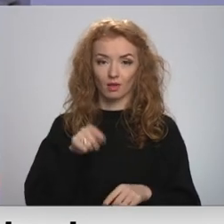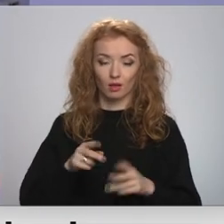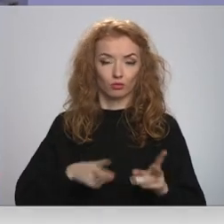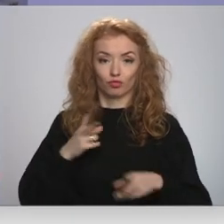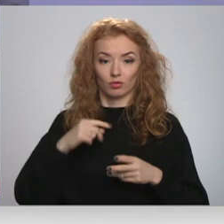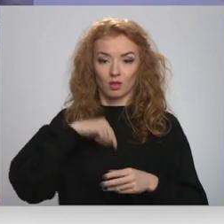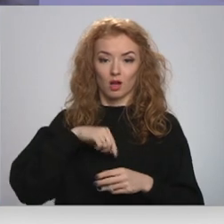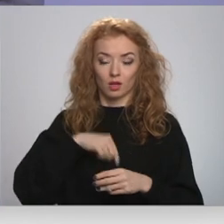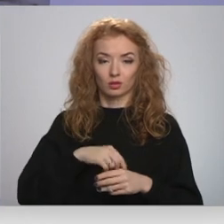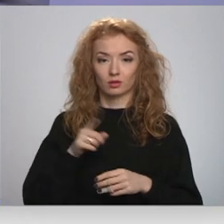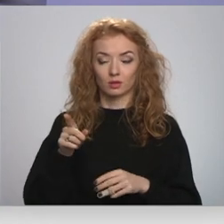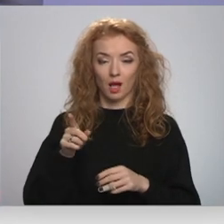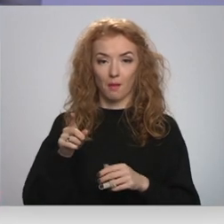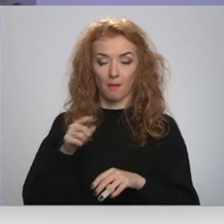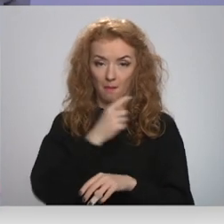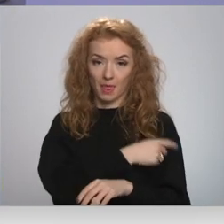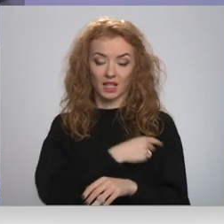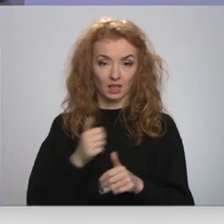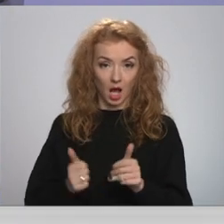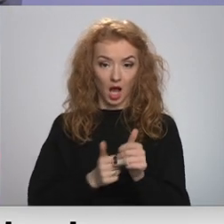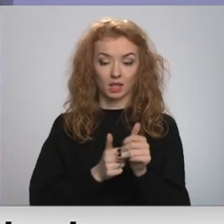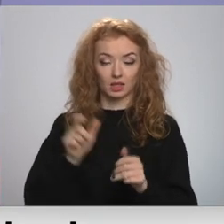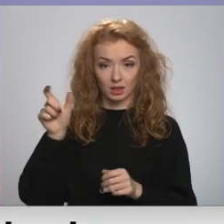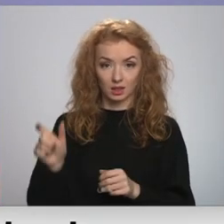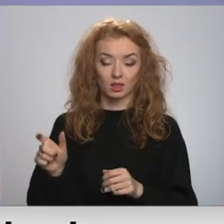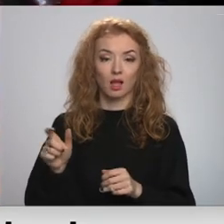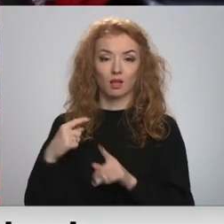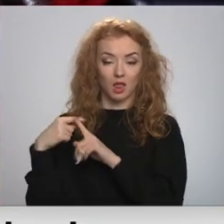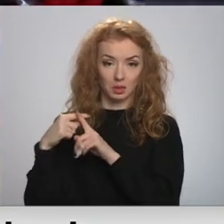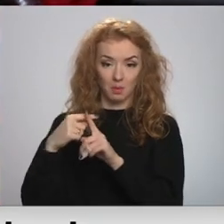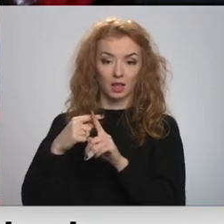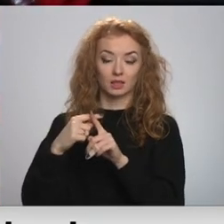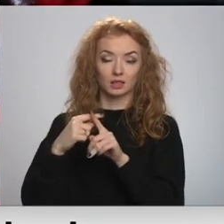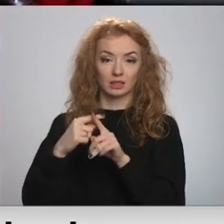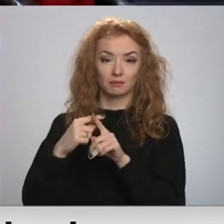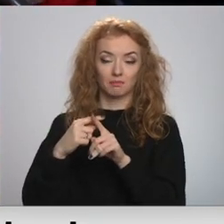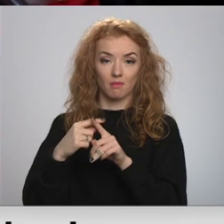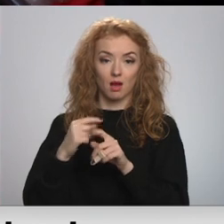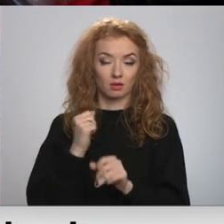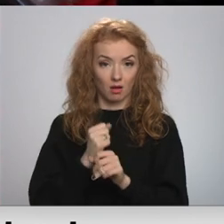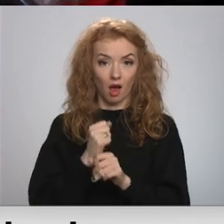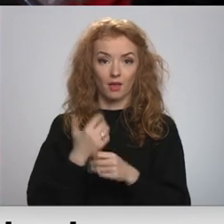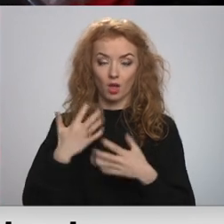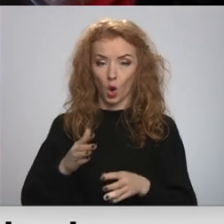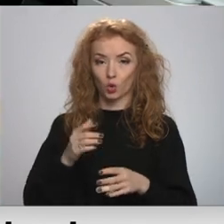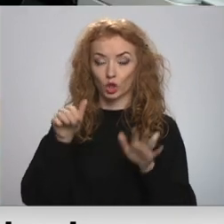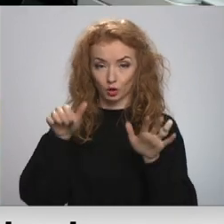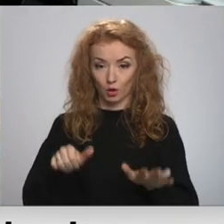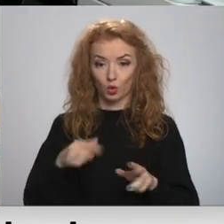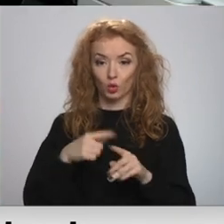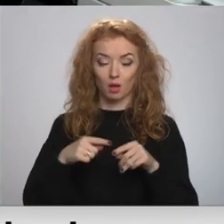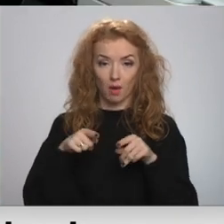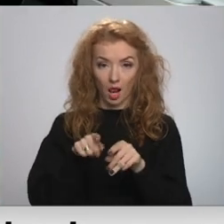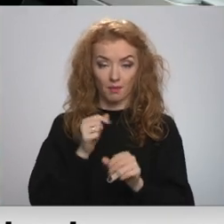darbs? Medicīnas asistents Roberts Škapars neatliekamās medicīniskās palīdzības dienestā strādā jau pusgadu.